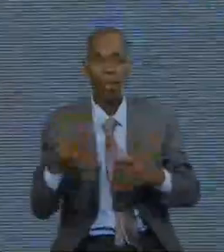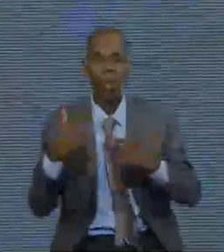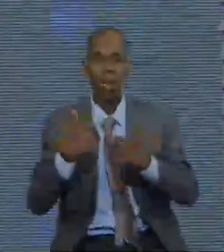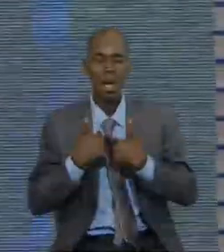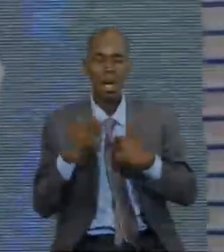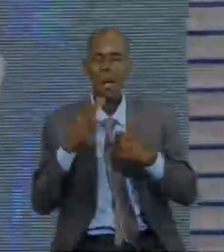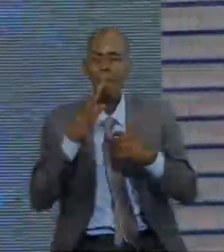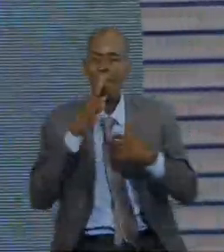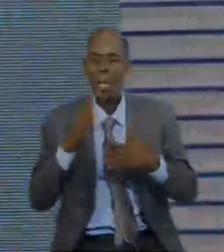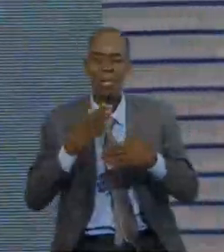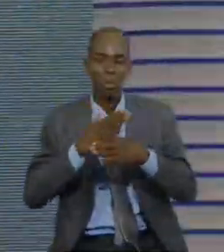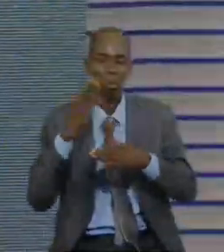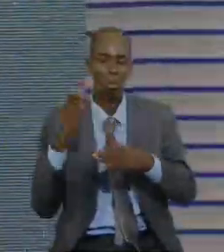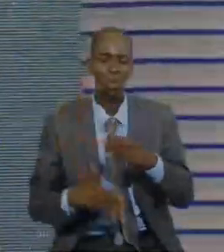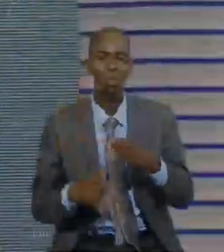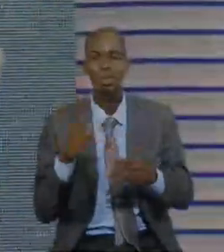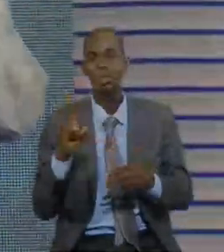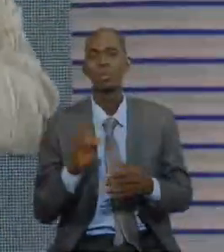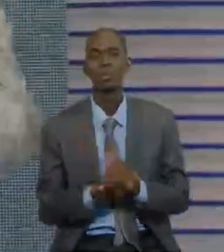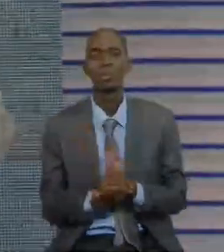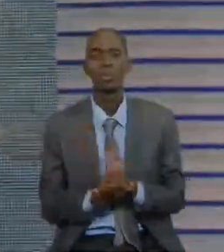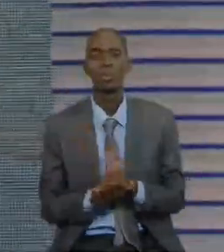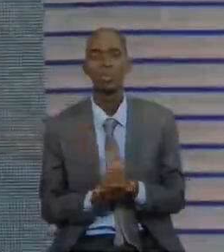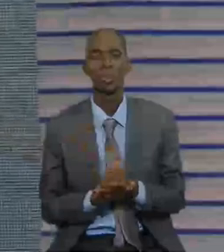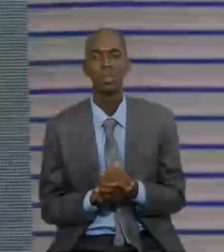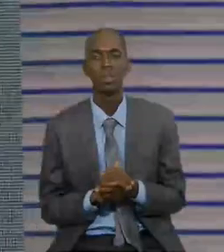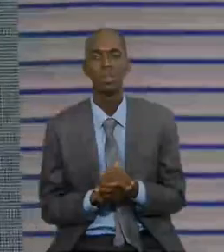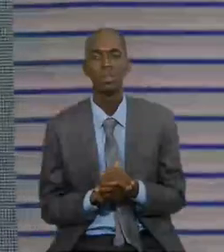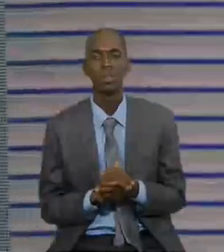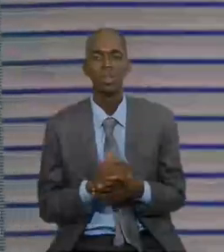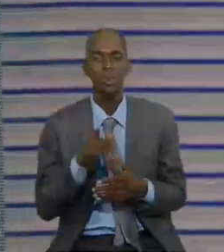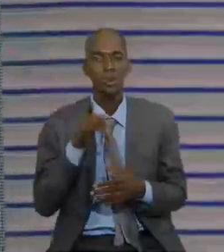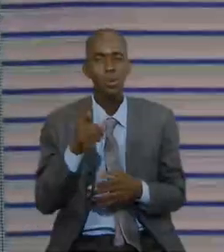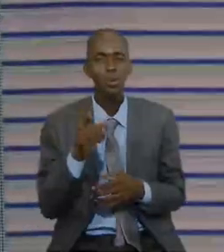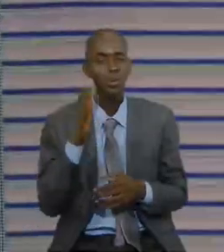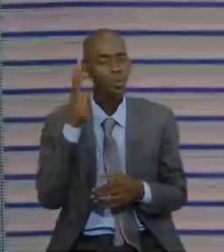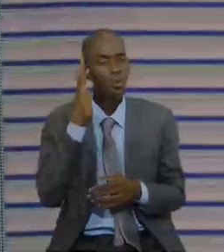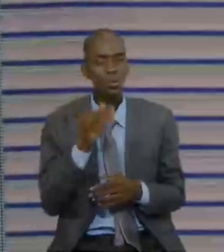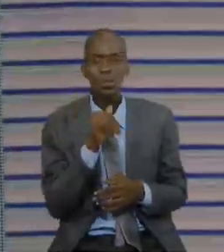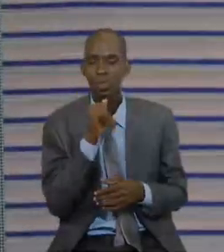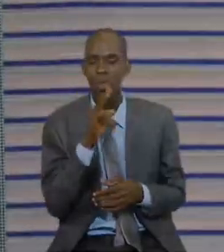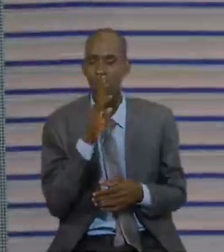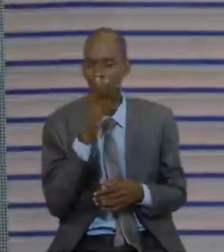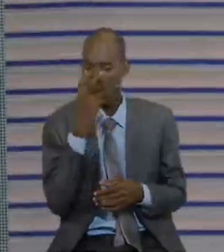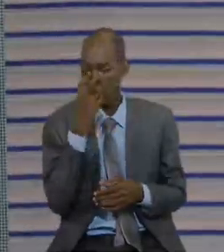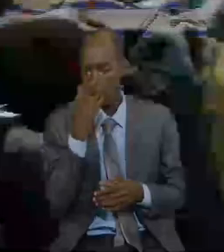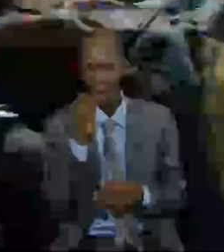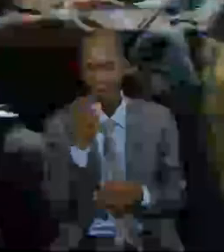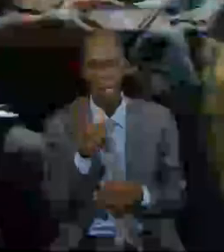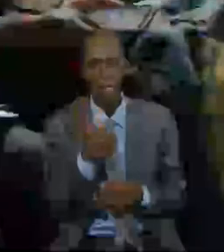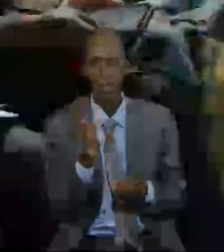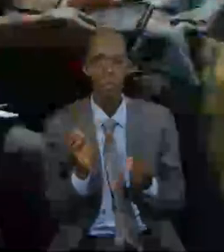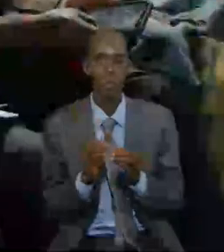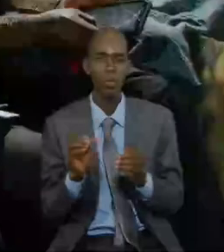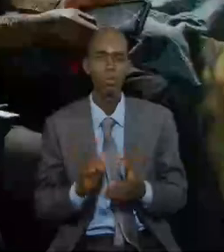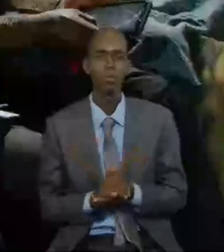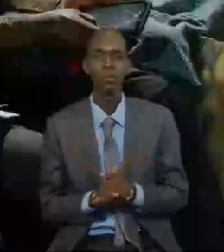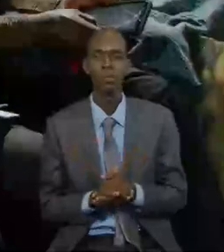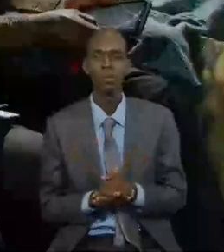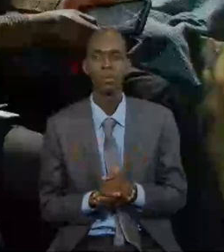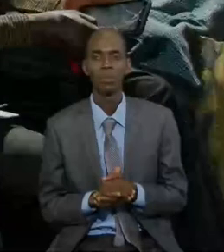parce que tout ce qui doit être fait pour ta guérison a été fait tu ne dois plus être avec